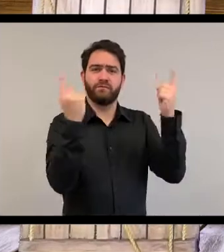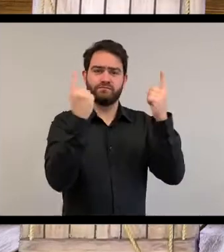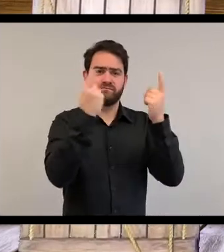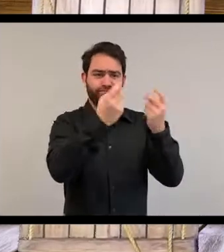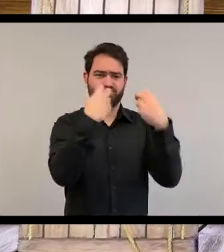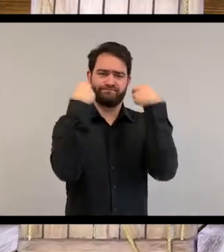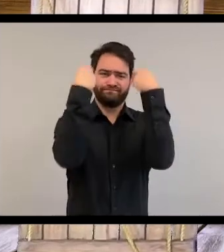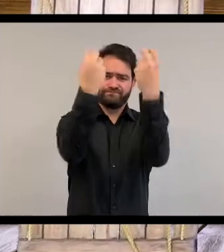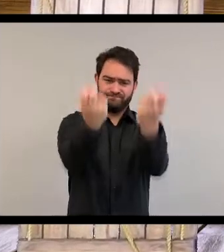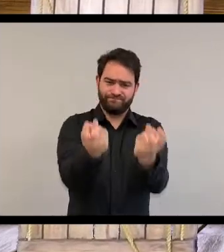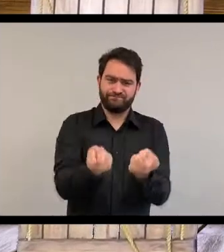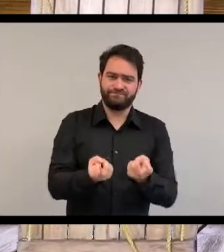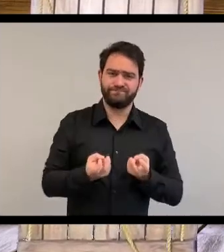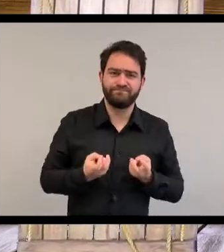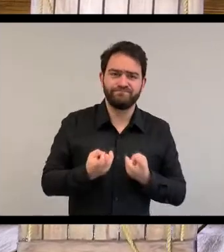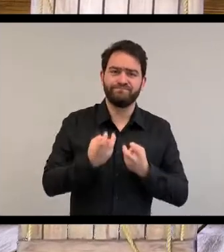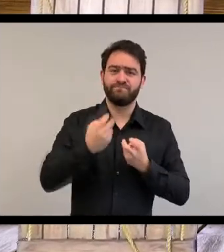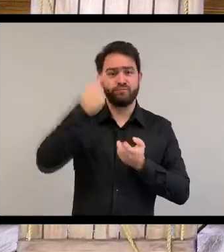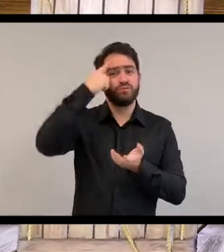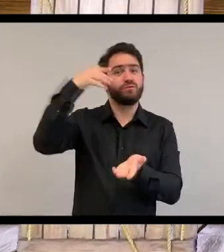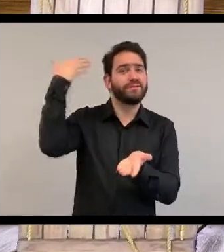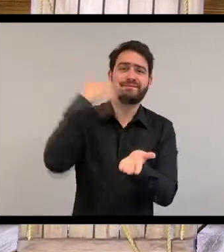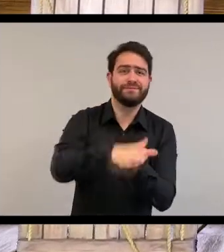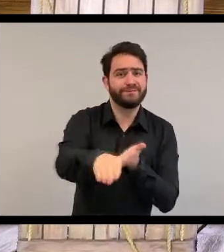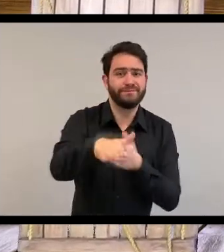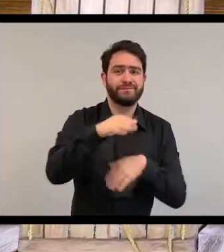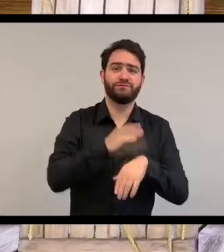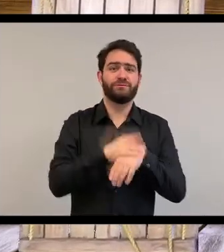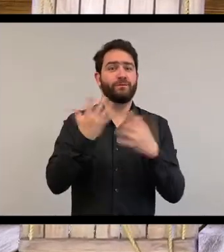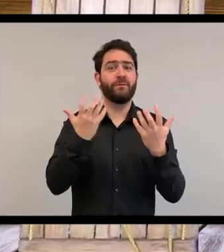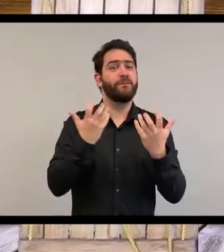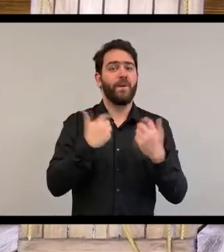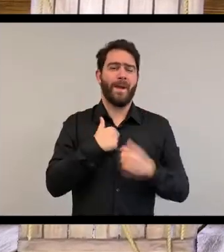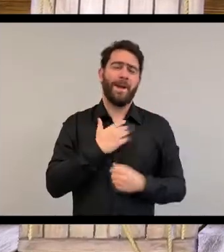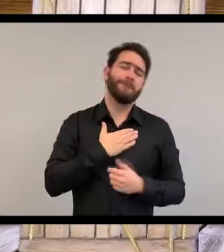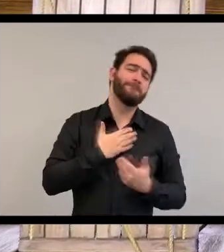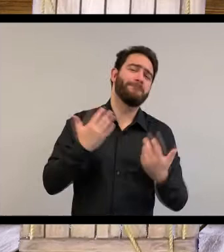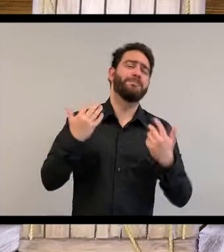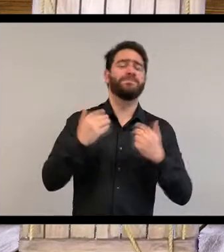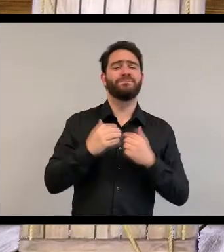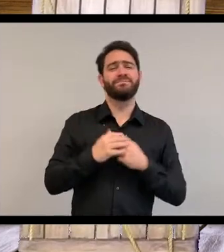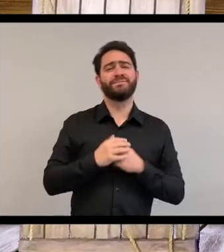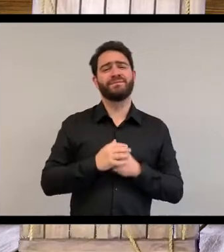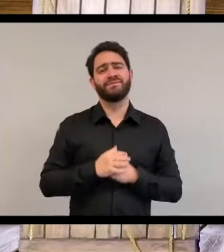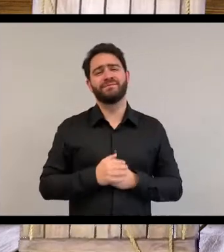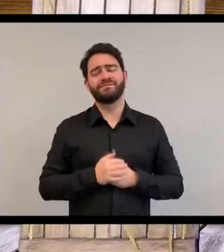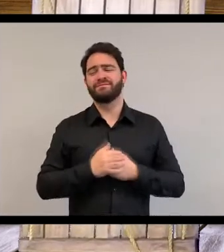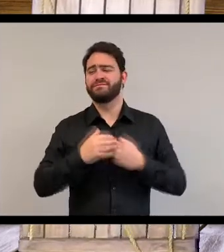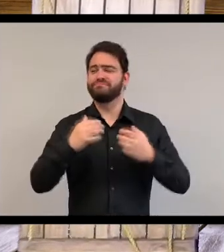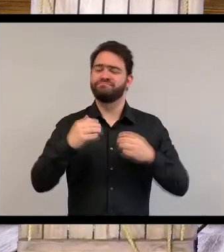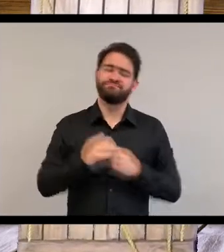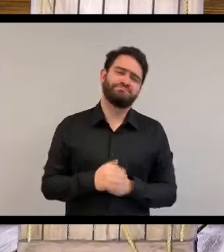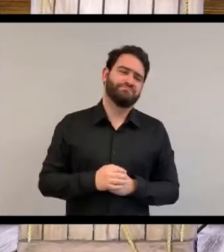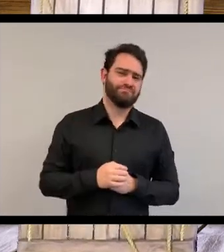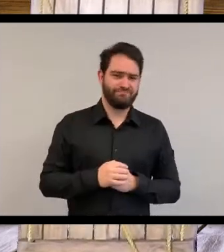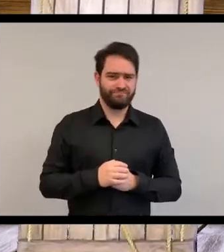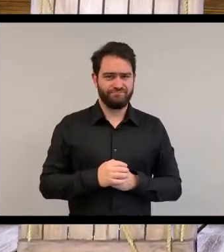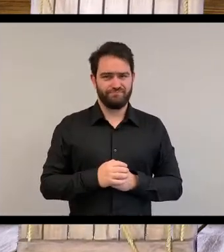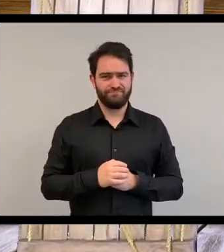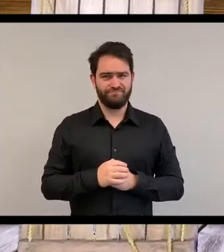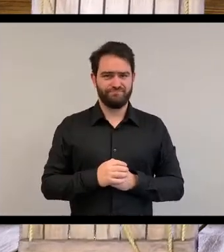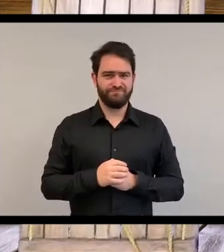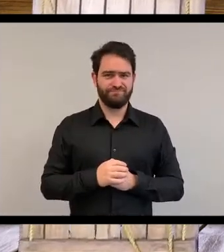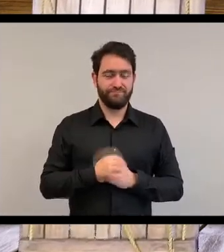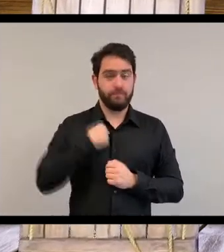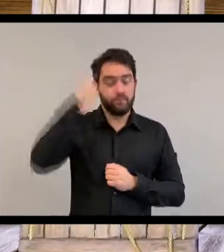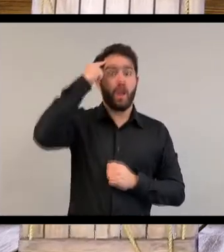» « Ah! Je lui aurais demandé, dit Claude, un beau toboggan pour pouvoir aller glisser! » J'aimerais ça! » Ces trains